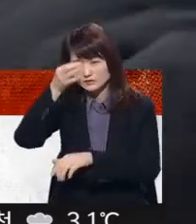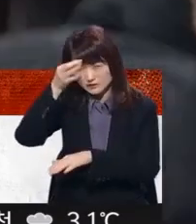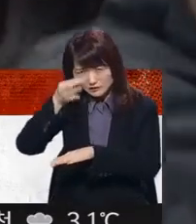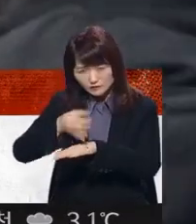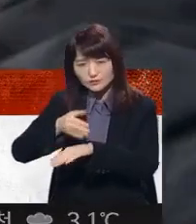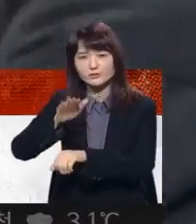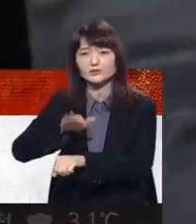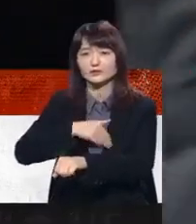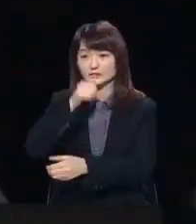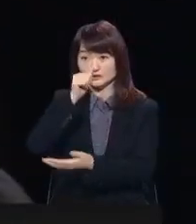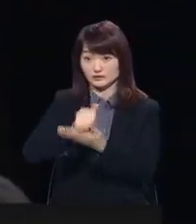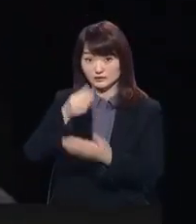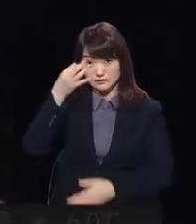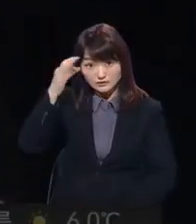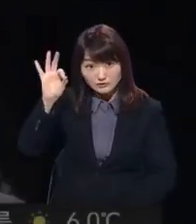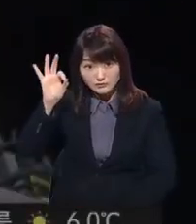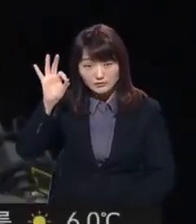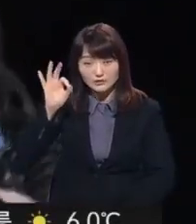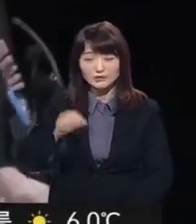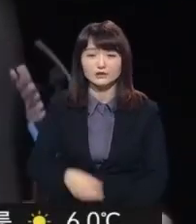잘못했습니다. 혐의 인정하십니까?